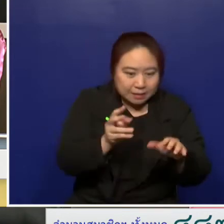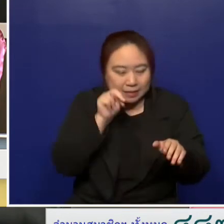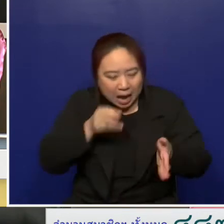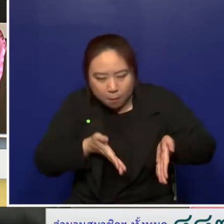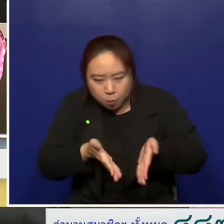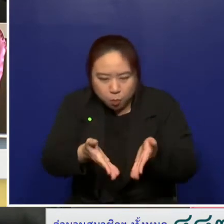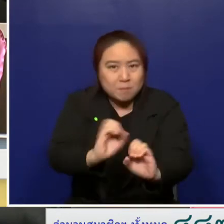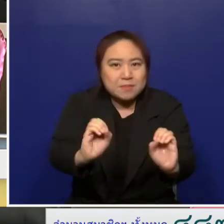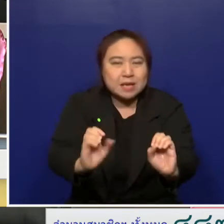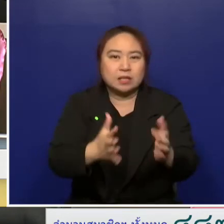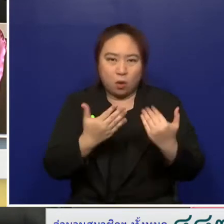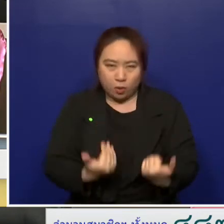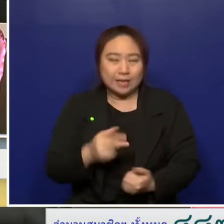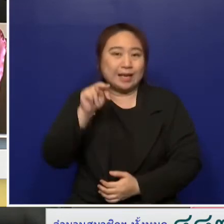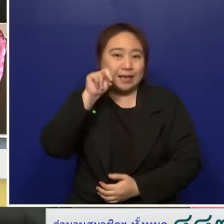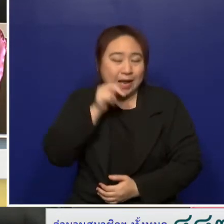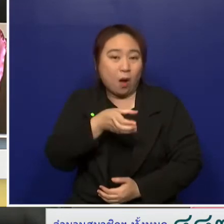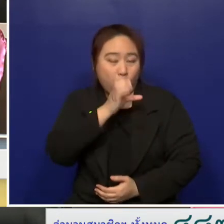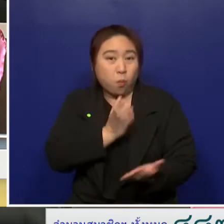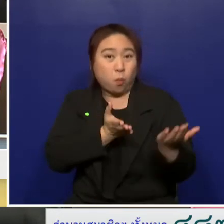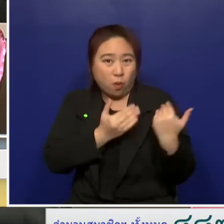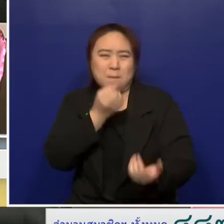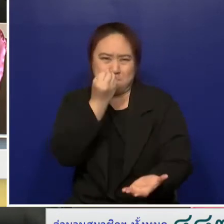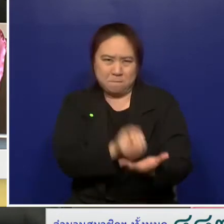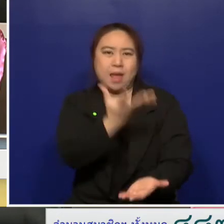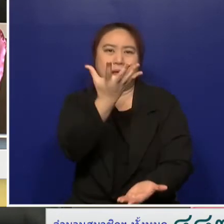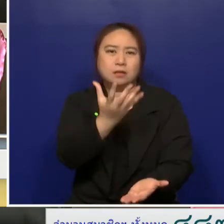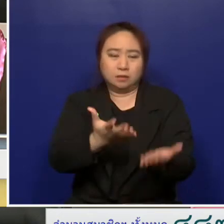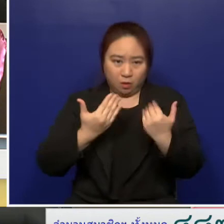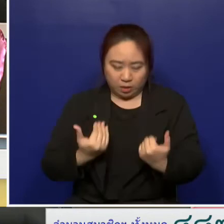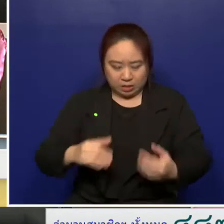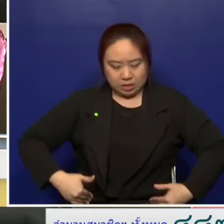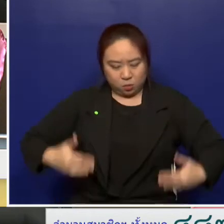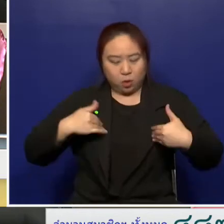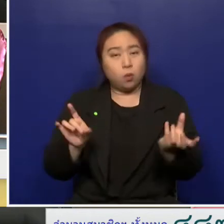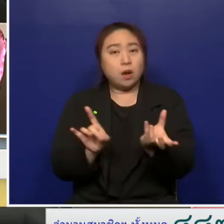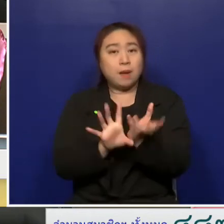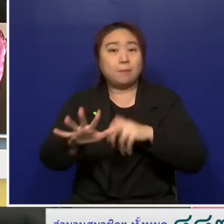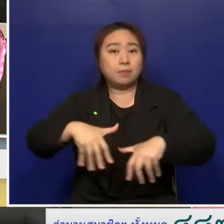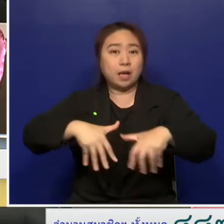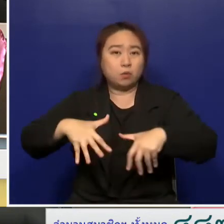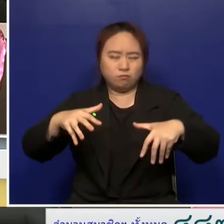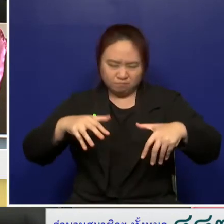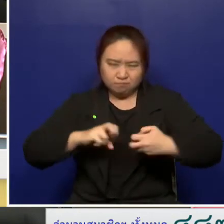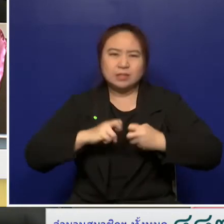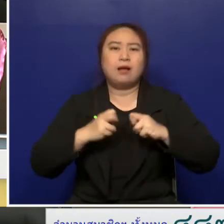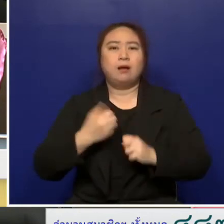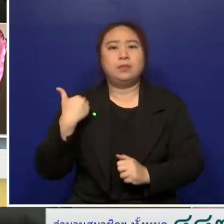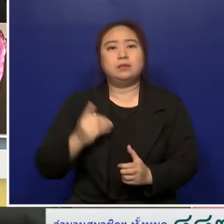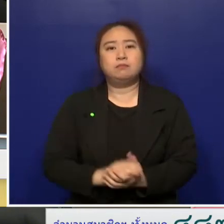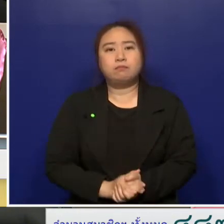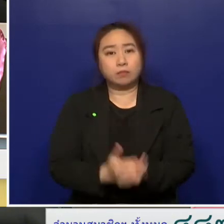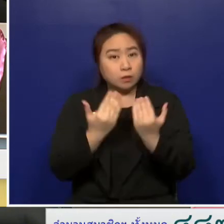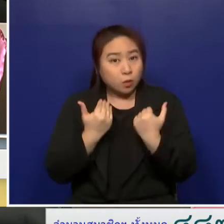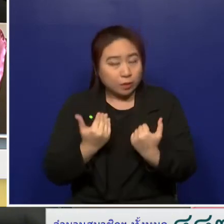คาน้ำเพื่อ อุปโโคบริภmile ราคาสูงส่พธ์ต่คุภาพชีวิของพี่น้ปัชาชนดันั้น ก